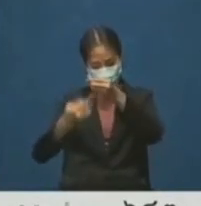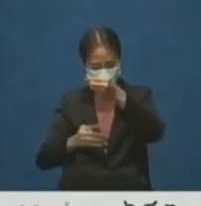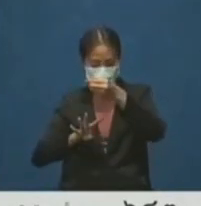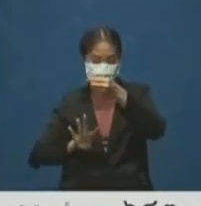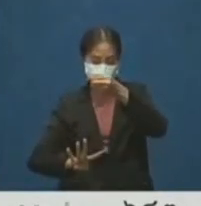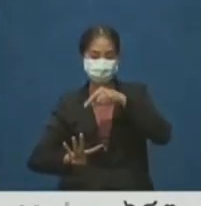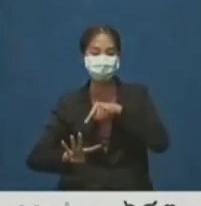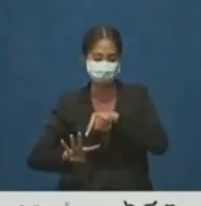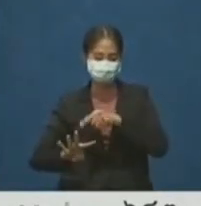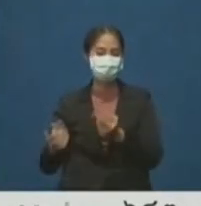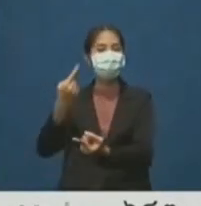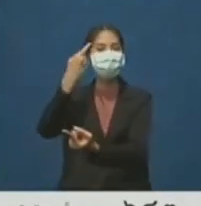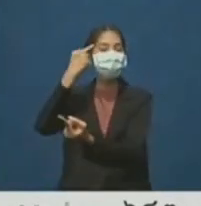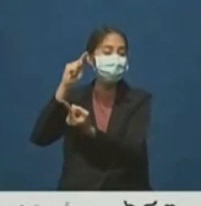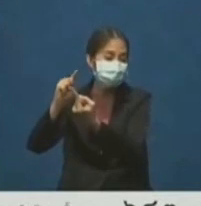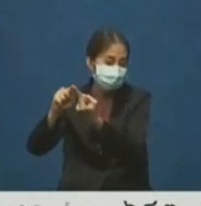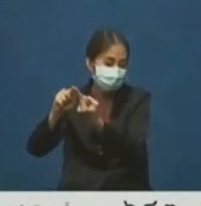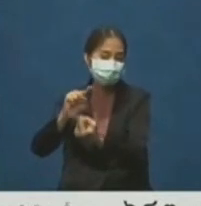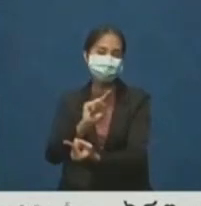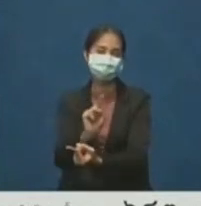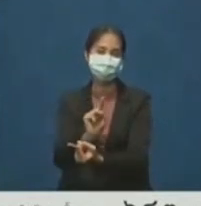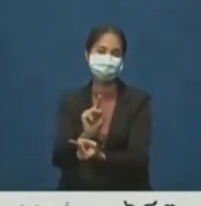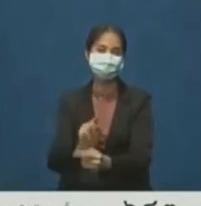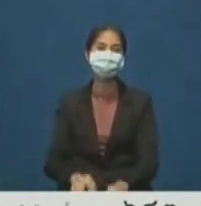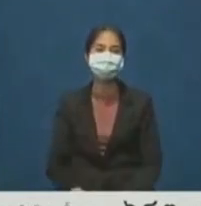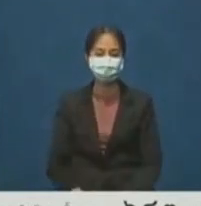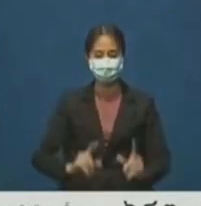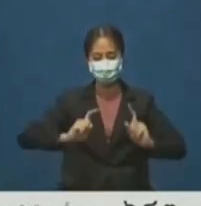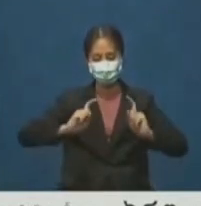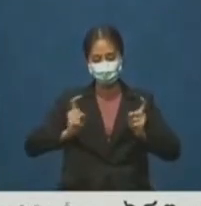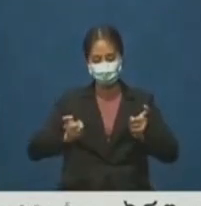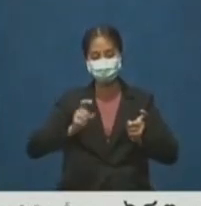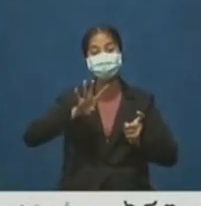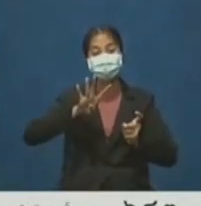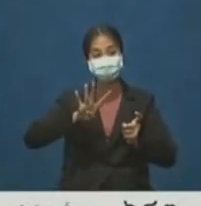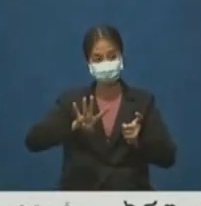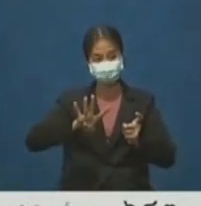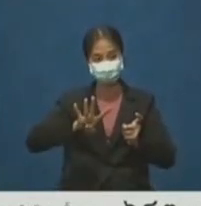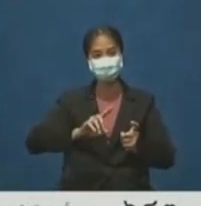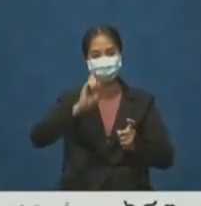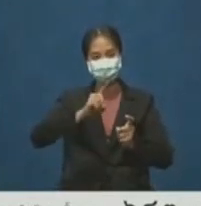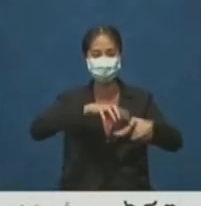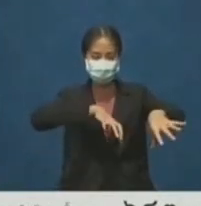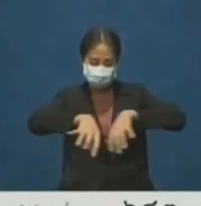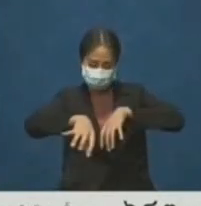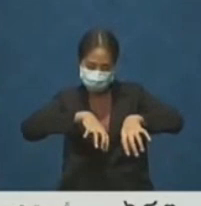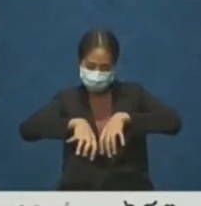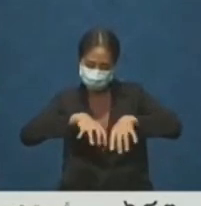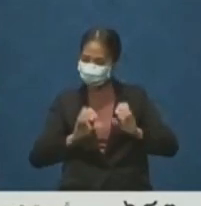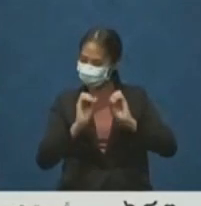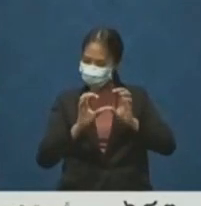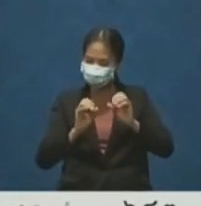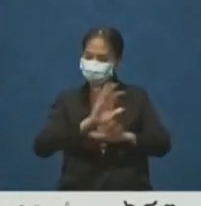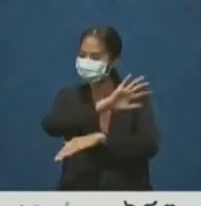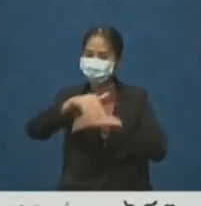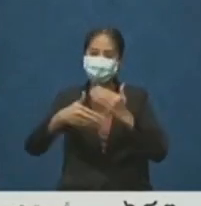ที่4เขาพูดถึงวัตถุประสงค์การศึกษาไว้ชัดเจนว่าวงเล็บ4เนี่ยให้ปรับปรุงจัดการเรียนการสอน